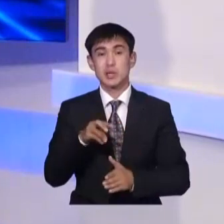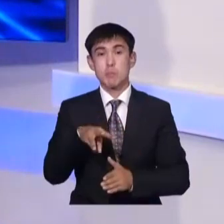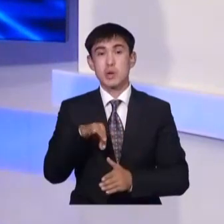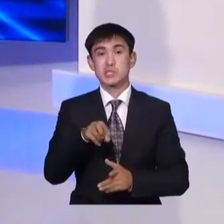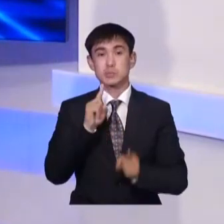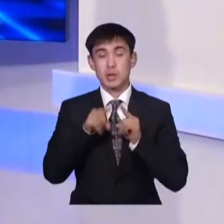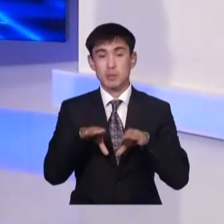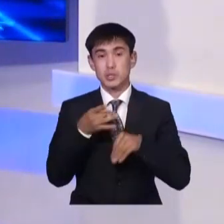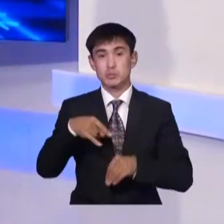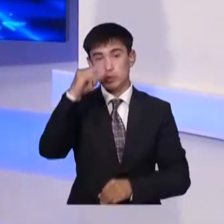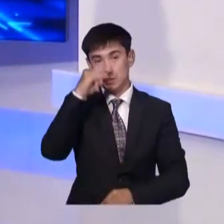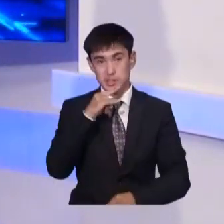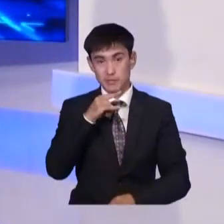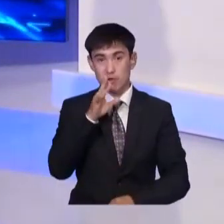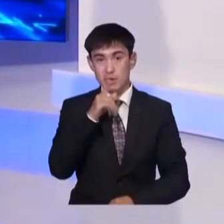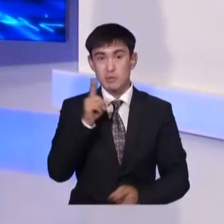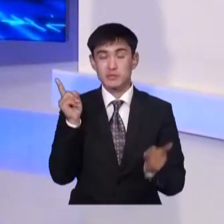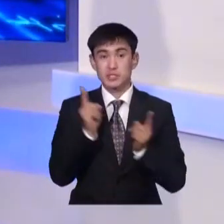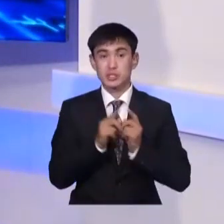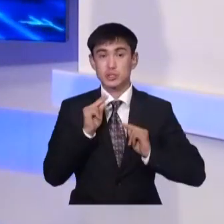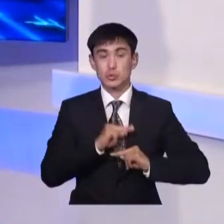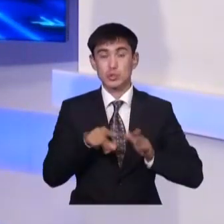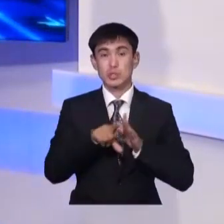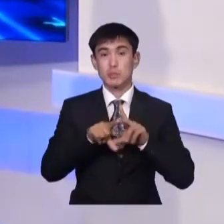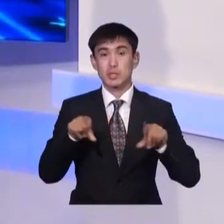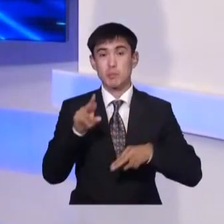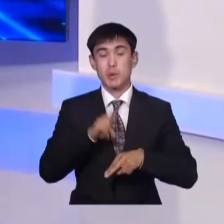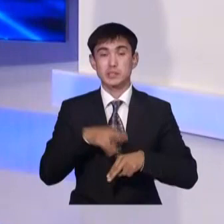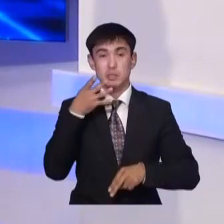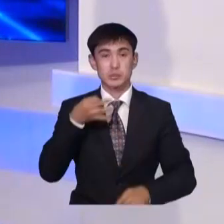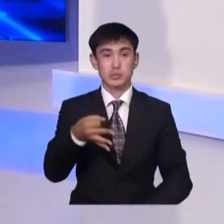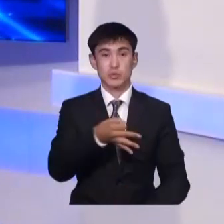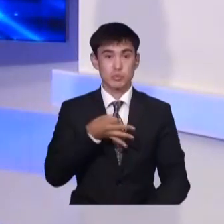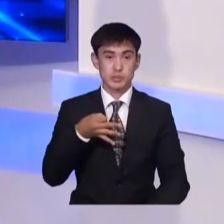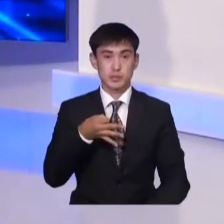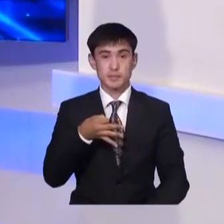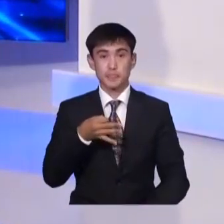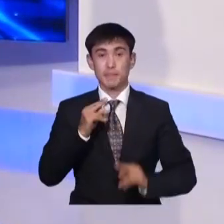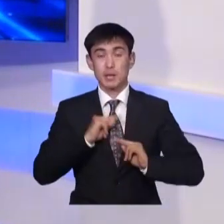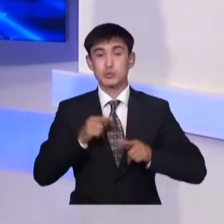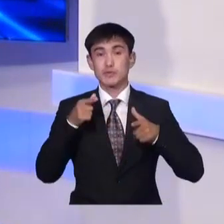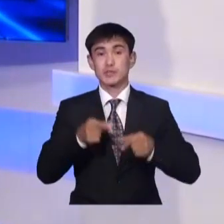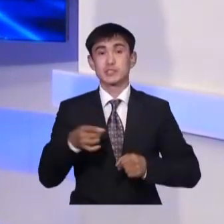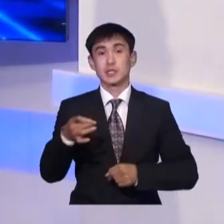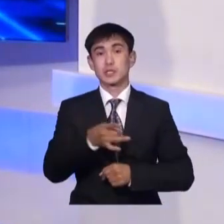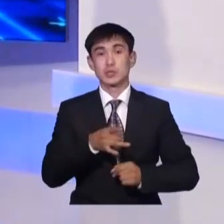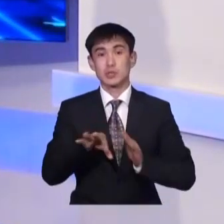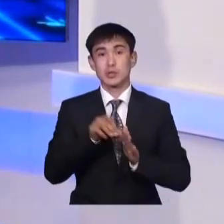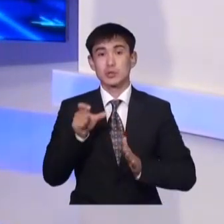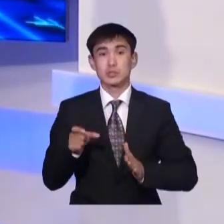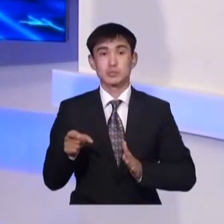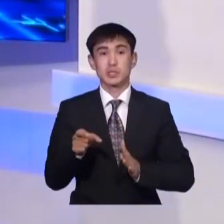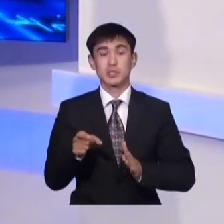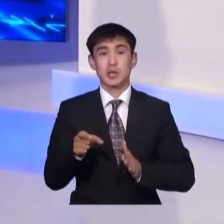Мажилиса парламента Республики Казахстан во время встречи с сотрудниками Департамента полиции Алматинской области. В рамках рабочего визита в